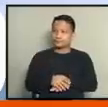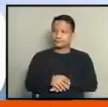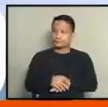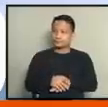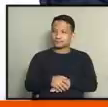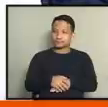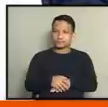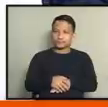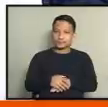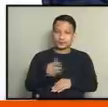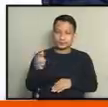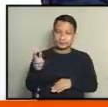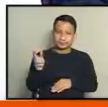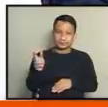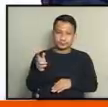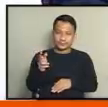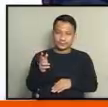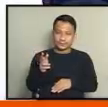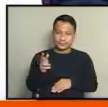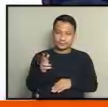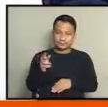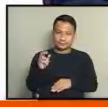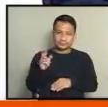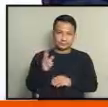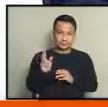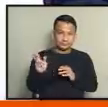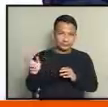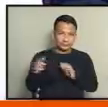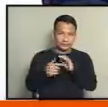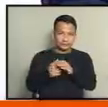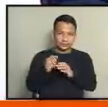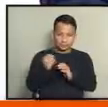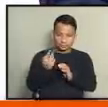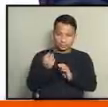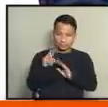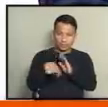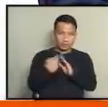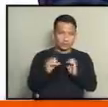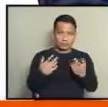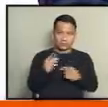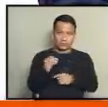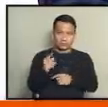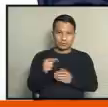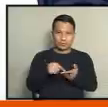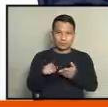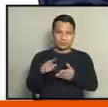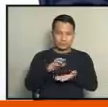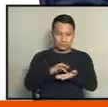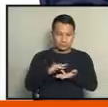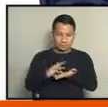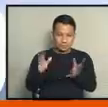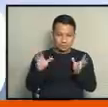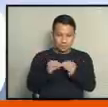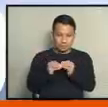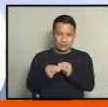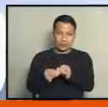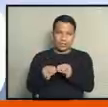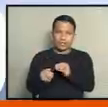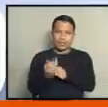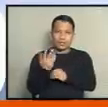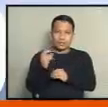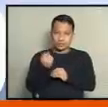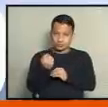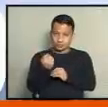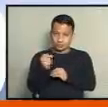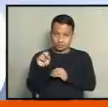inyo is 333. Opo, Sir. 12 oras. 12 oras po, Sir. Walang OT. Wala po, Sir. Kinumpute na po namin yan. Kung 12